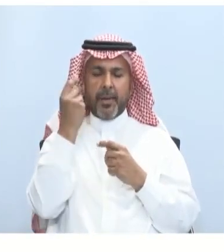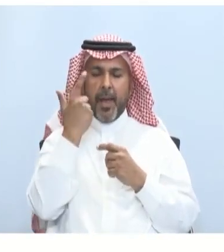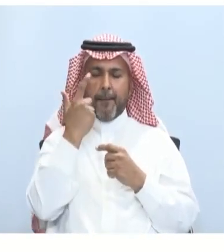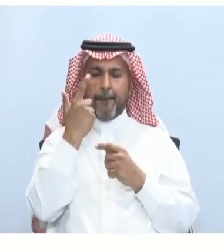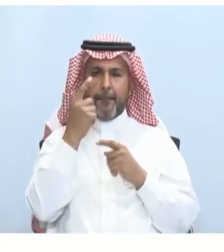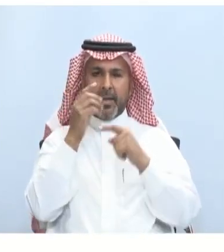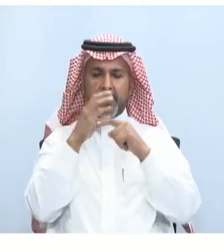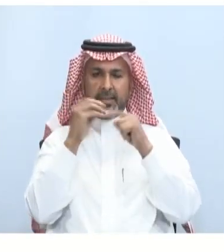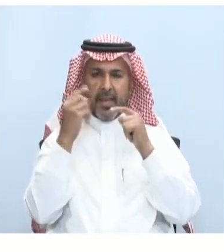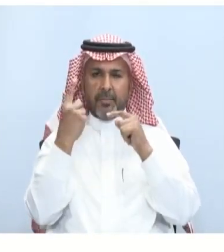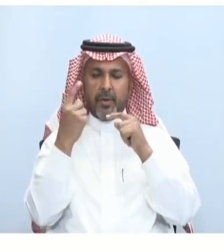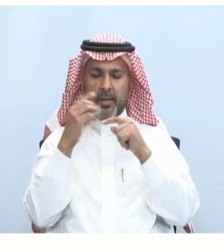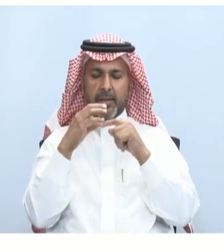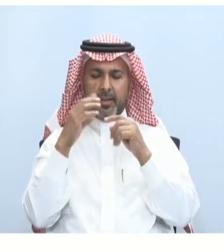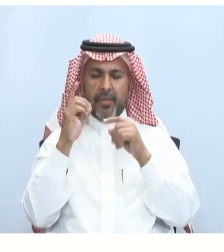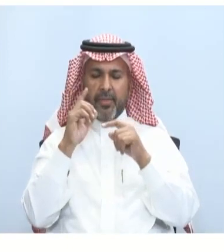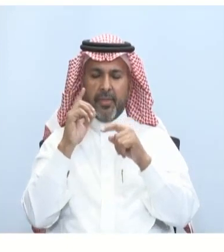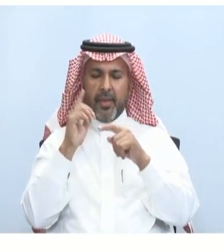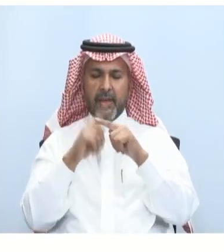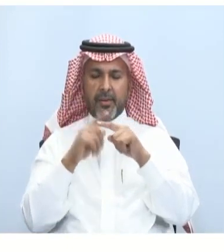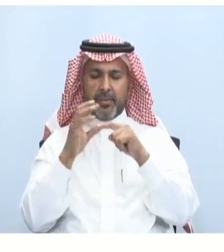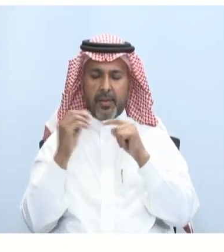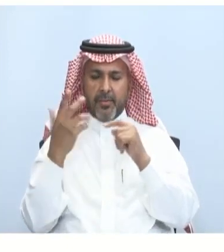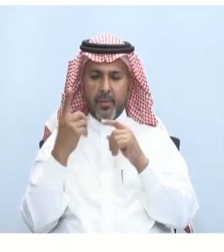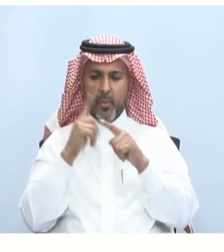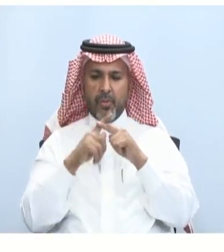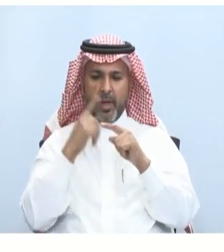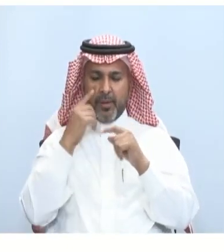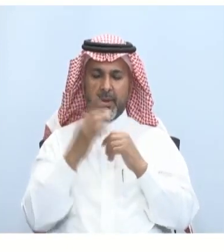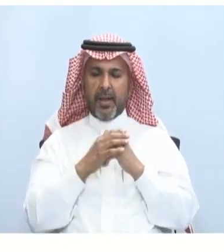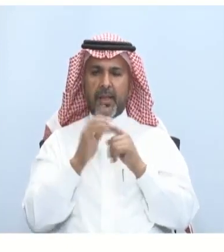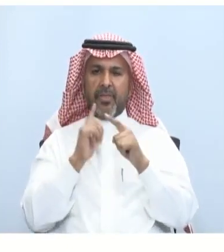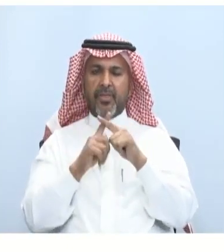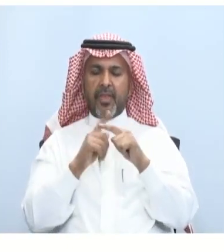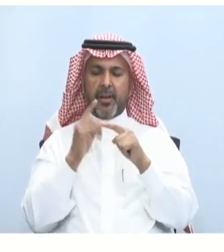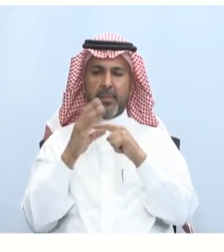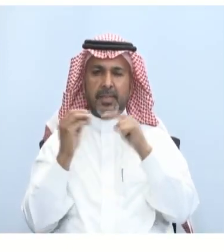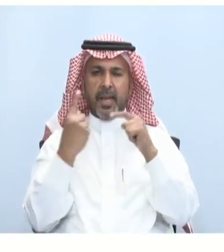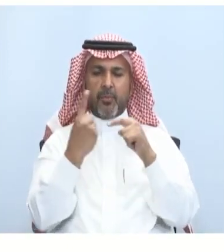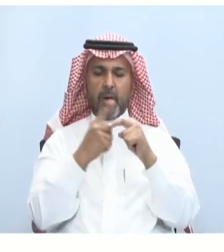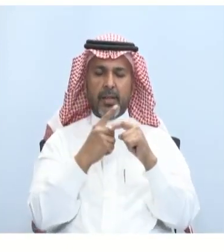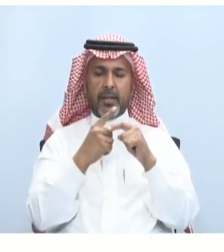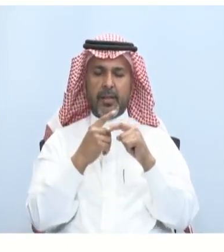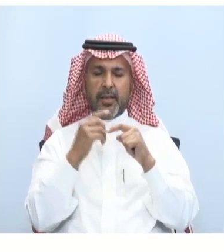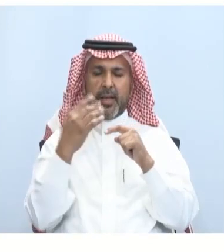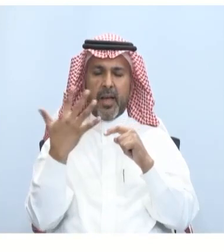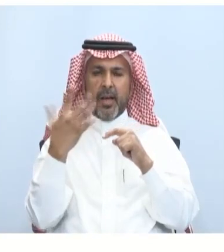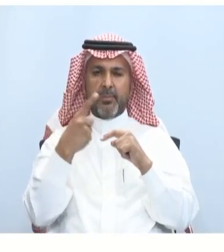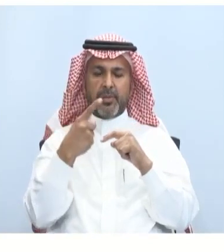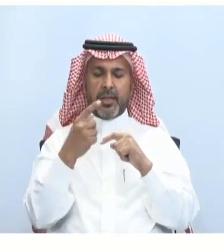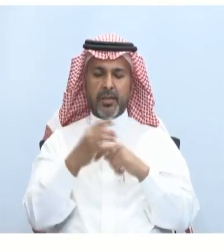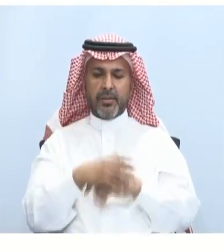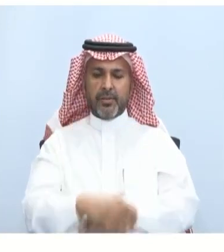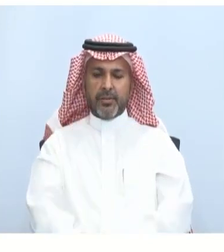واحد في جذر سالب واحد راح يطلع اللي داخل الجذر اللي هو سالب واحد وعندي سالب هنا احسنتم اذا i تربيع قيمتها